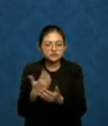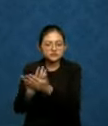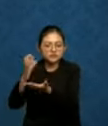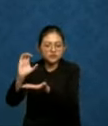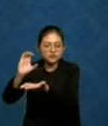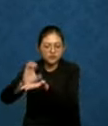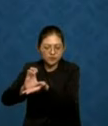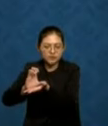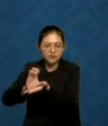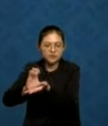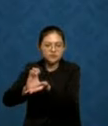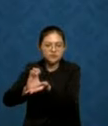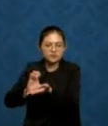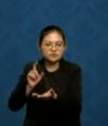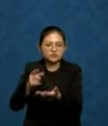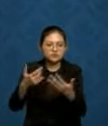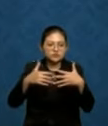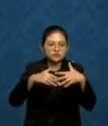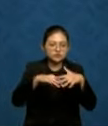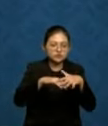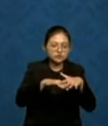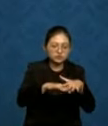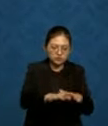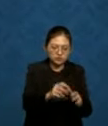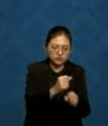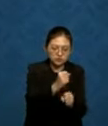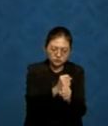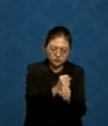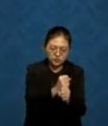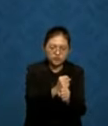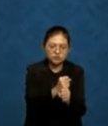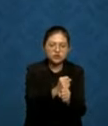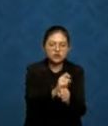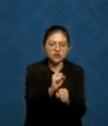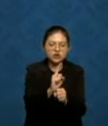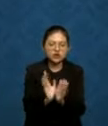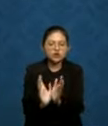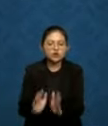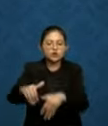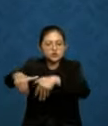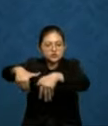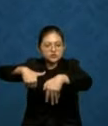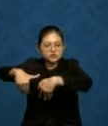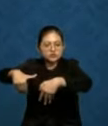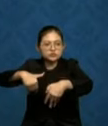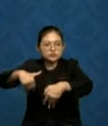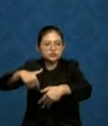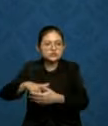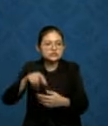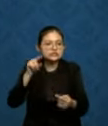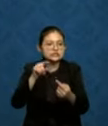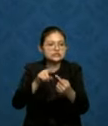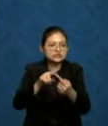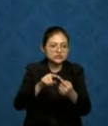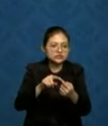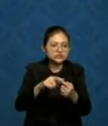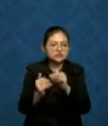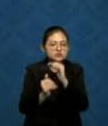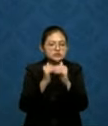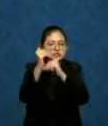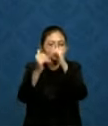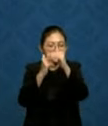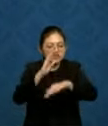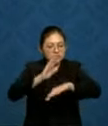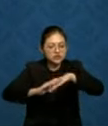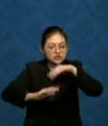นี้ควรจะมีส่วนร่วมในการทำให้เกิดขึ้นนั่นก็คือการทำให้พี่น้องประชาชนครับสามารถเข้าถึงการพัฒนาทักษะ